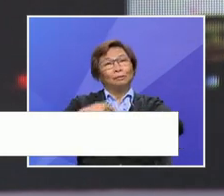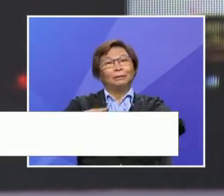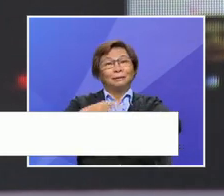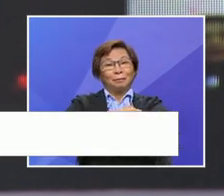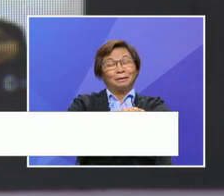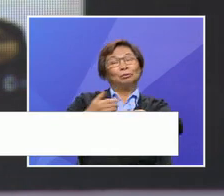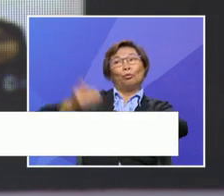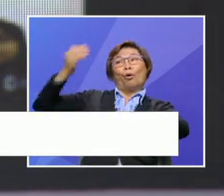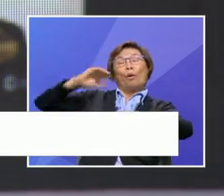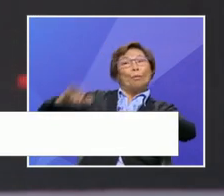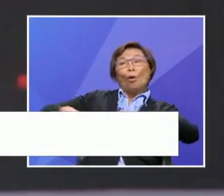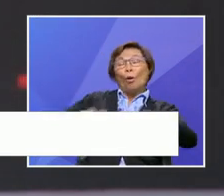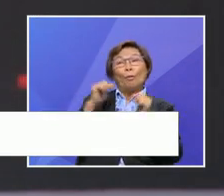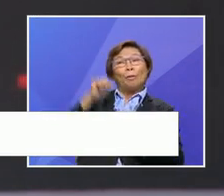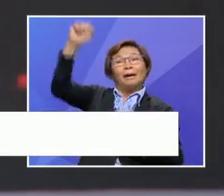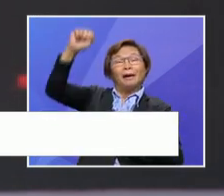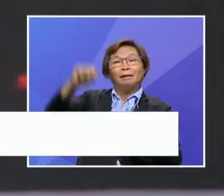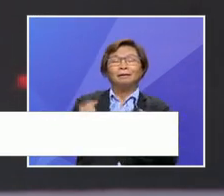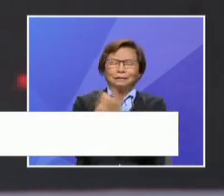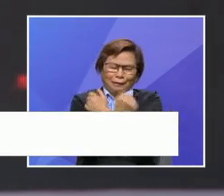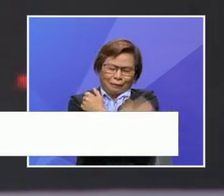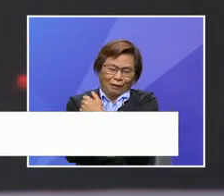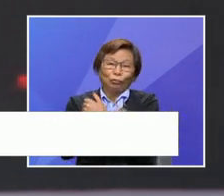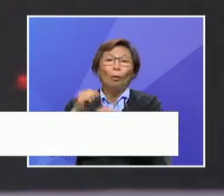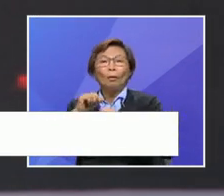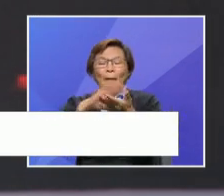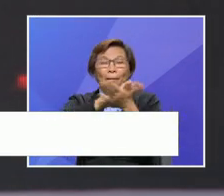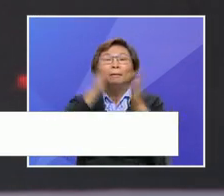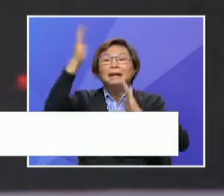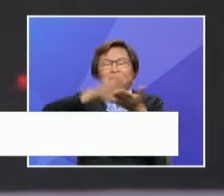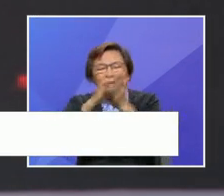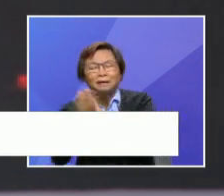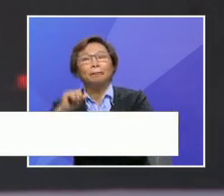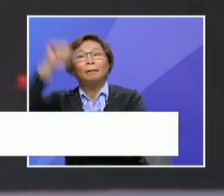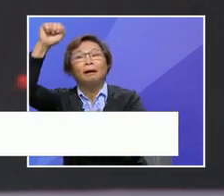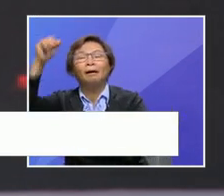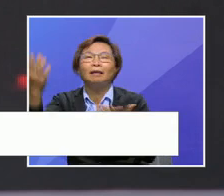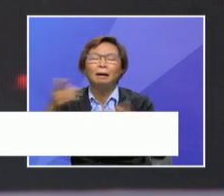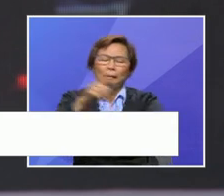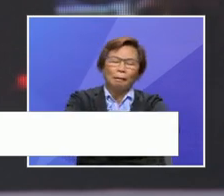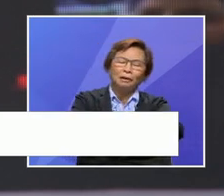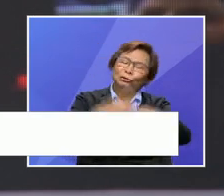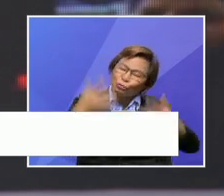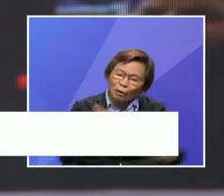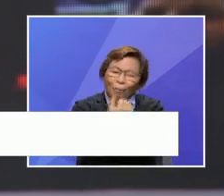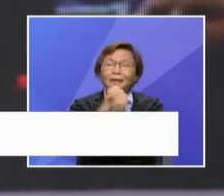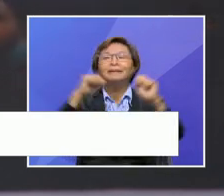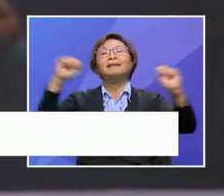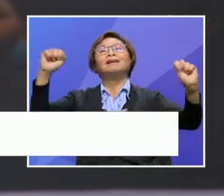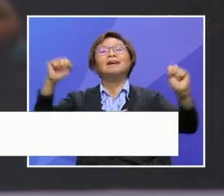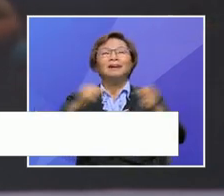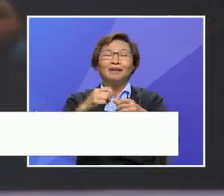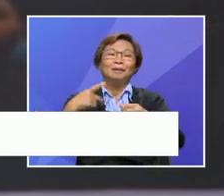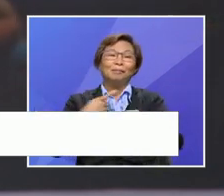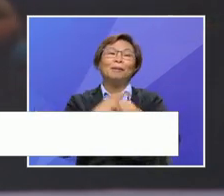hidup Oke specialties May Allah memerdekakan negaranya zaman kita dah Merdeka UFO